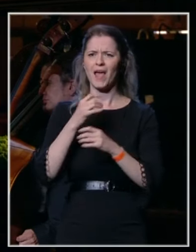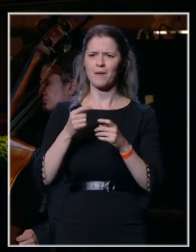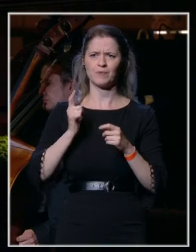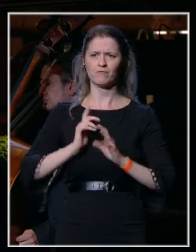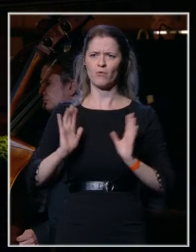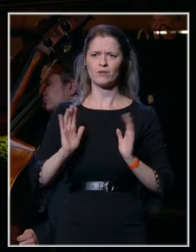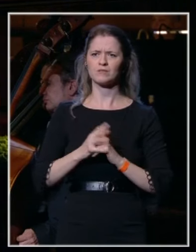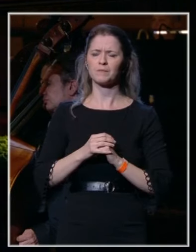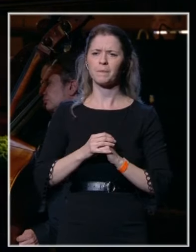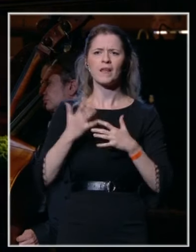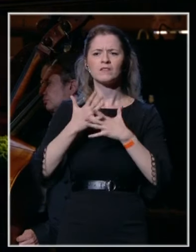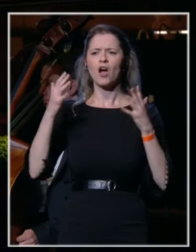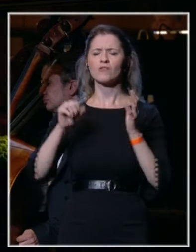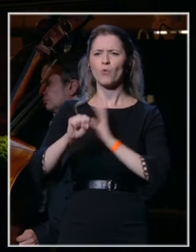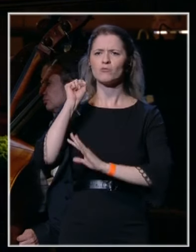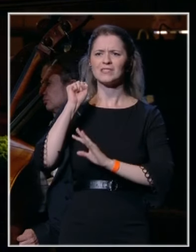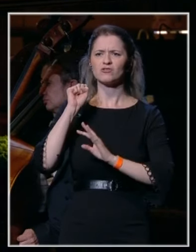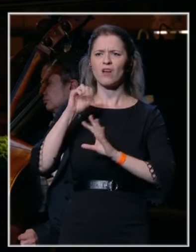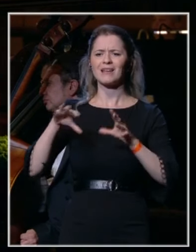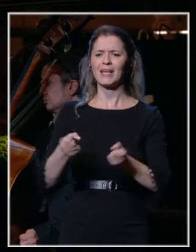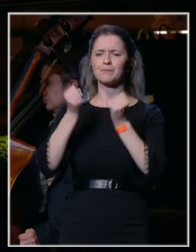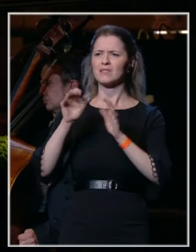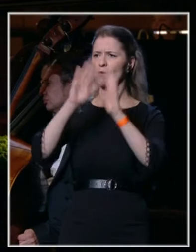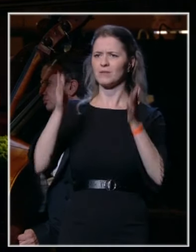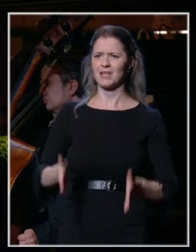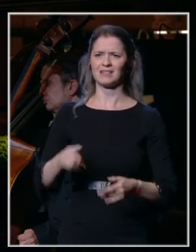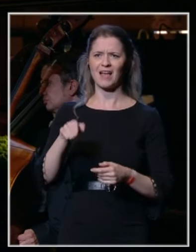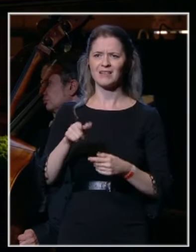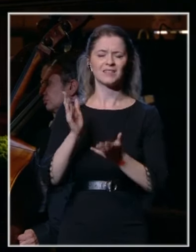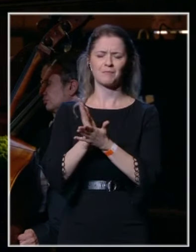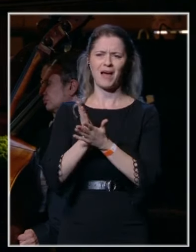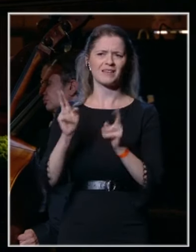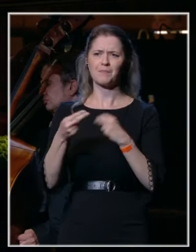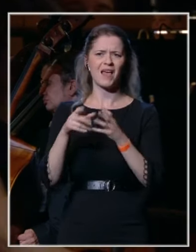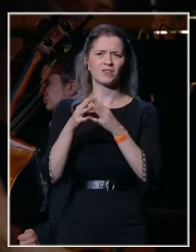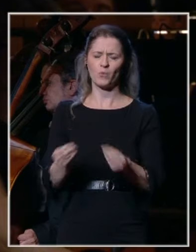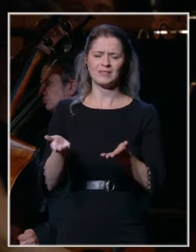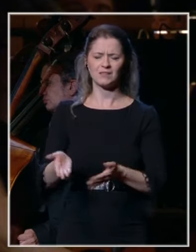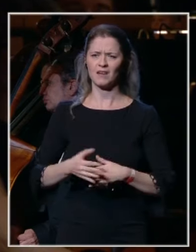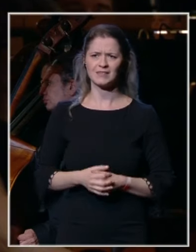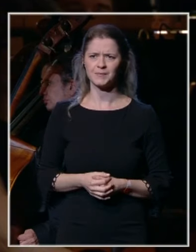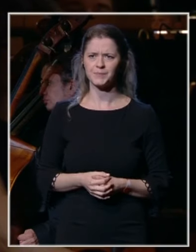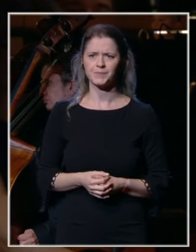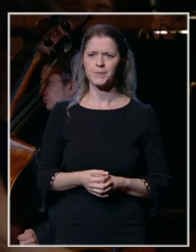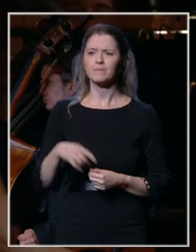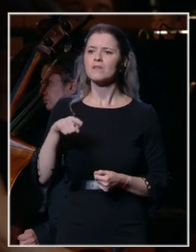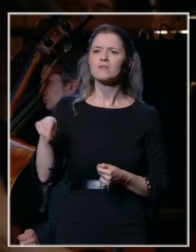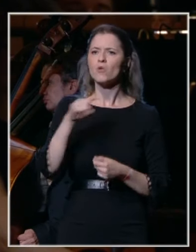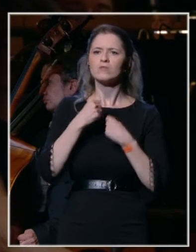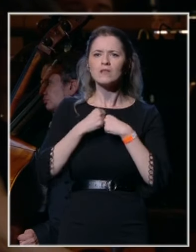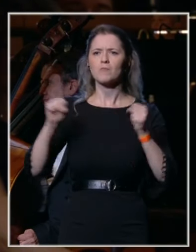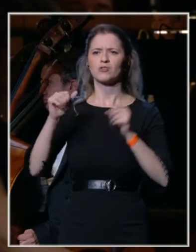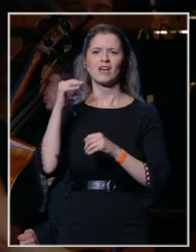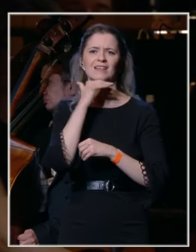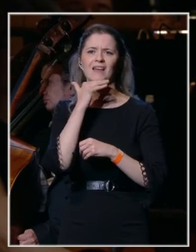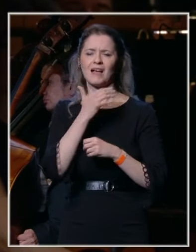kommunista képződményen, hogy azt már nem lehetett begyógyítani. Az ő szabadság